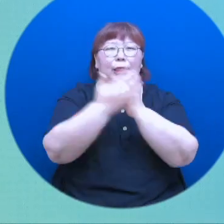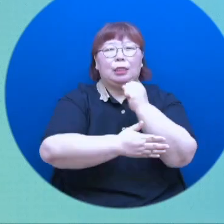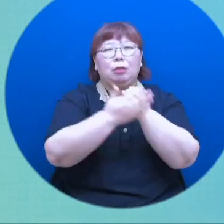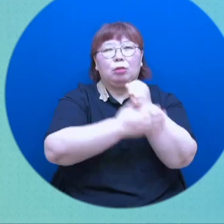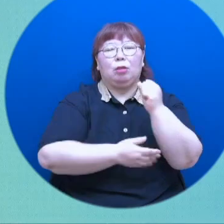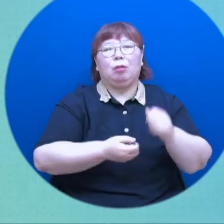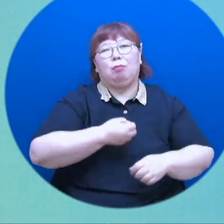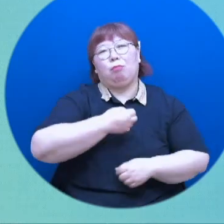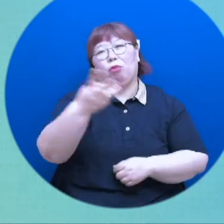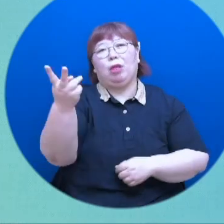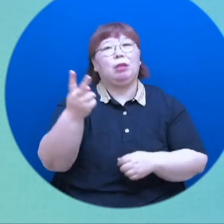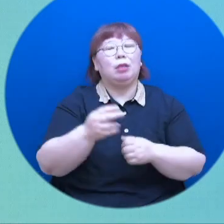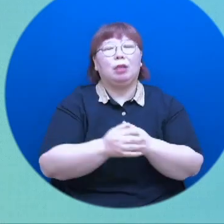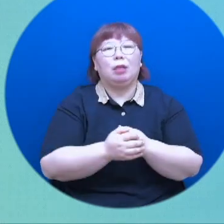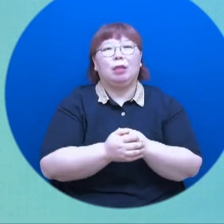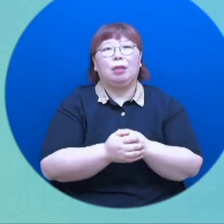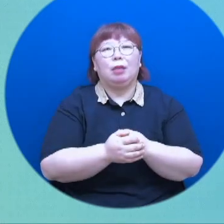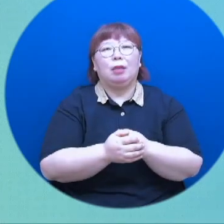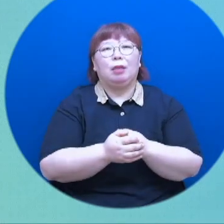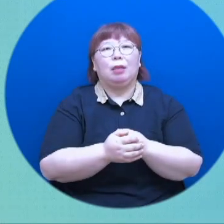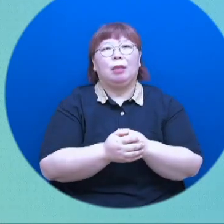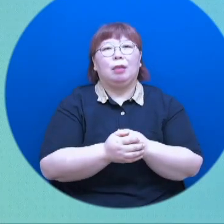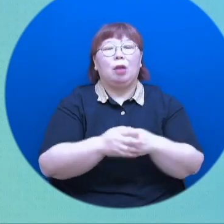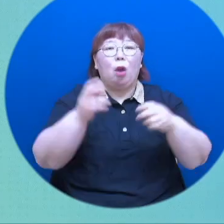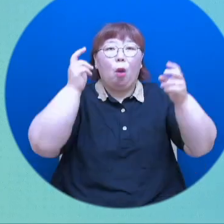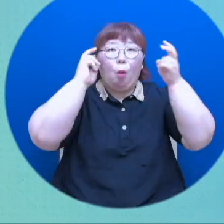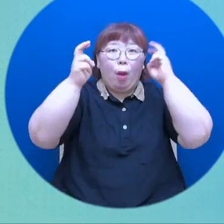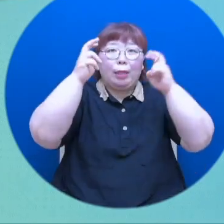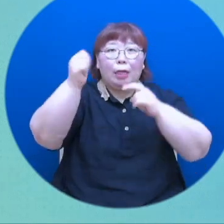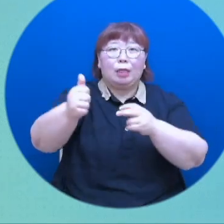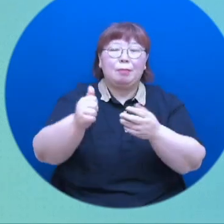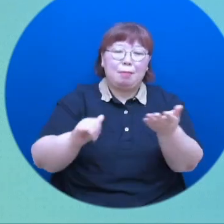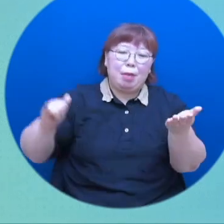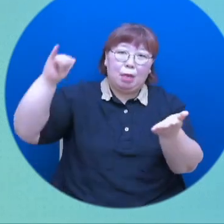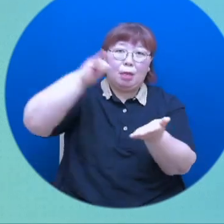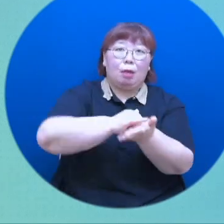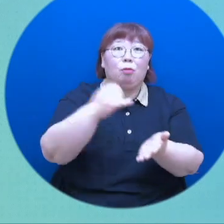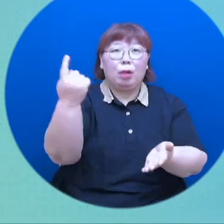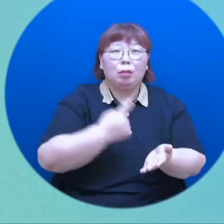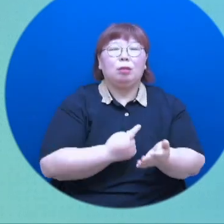보냈더니 곧바로 회장님이 비행기 타고 온 거예요. 큰일 났으니까.